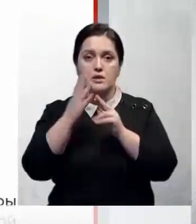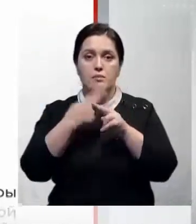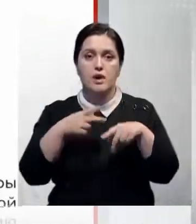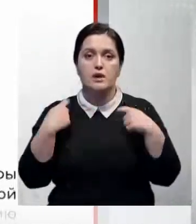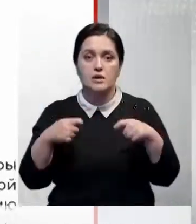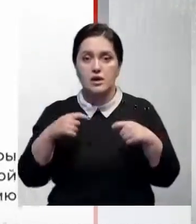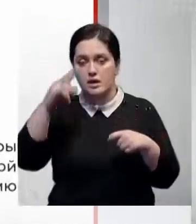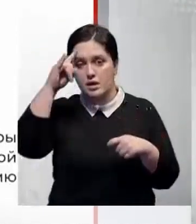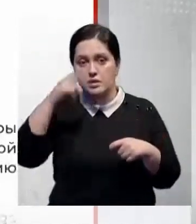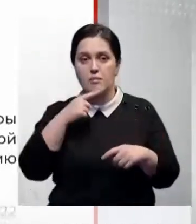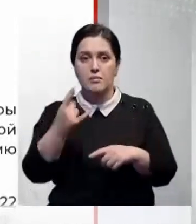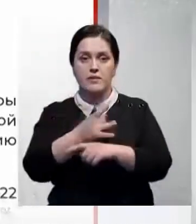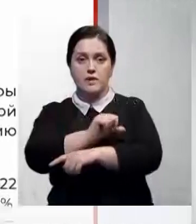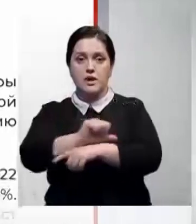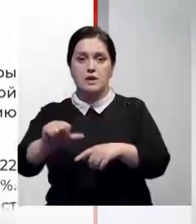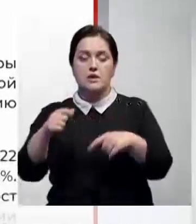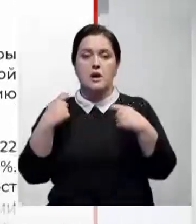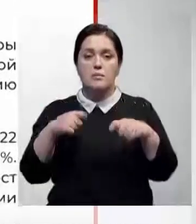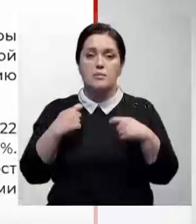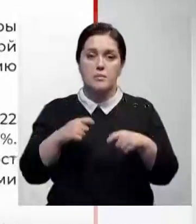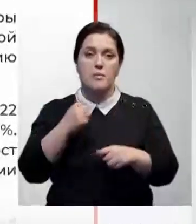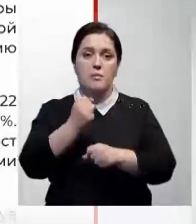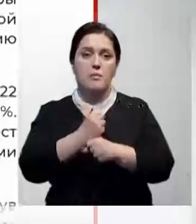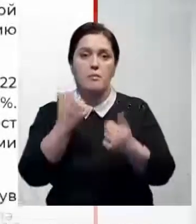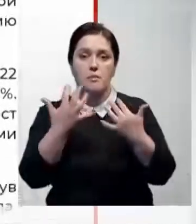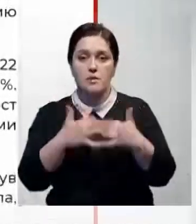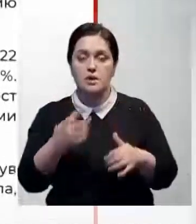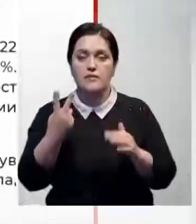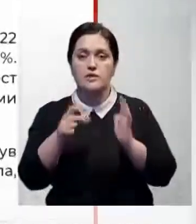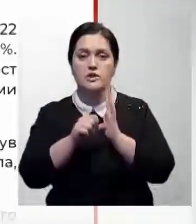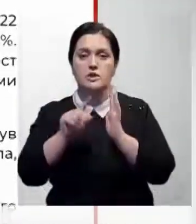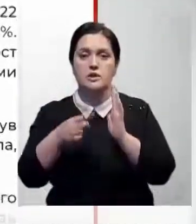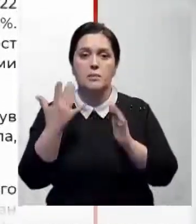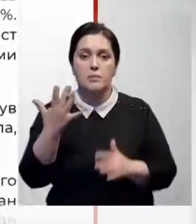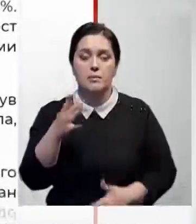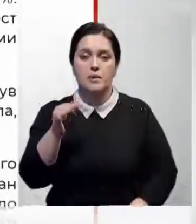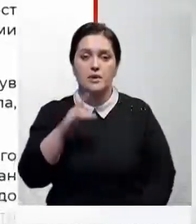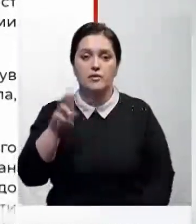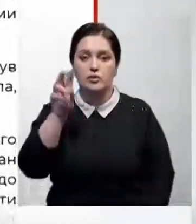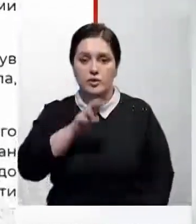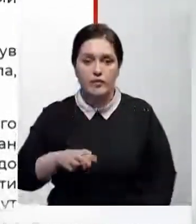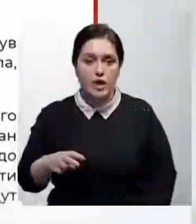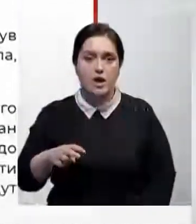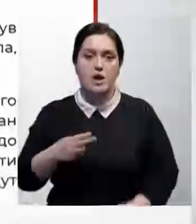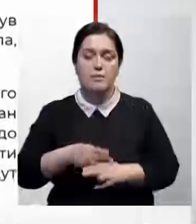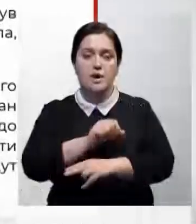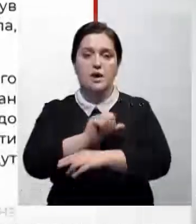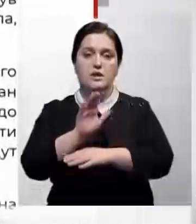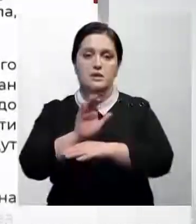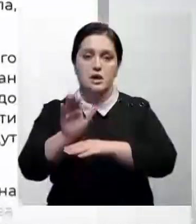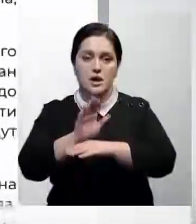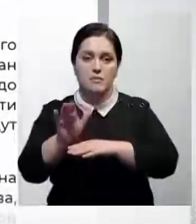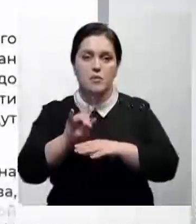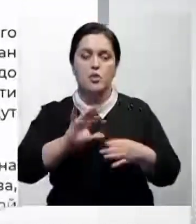торговыми партнерами Казахстана. Впервые экспорт обработанной продукции превысил 26,5 миллиардов долларов. Расширилась